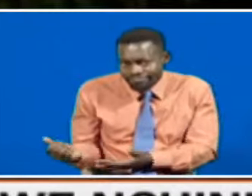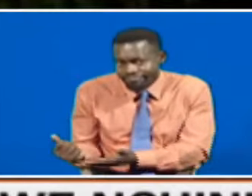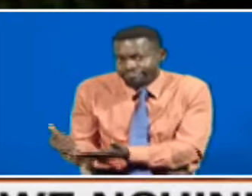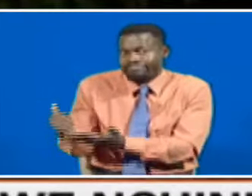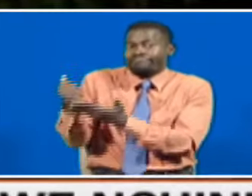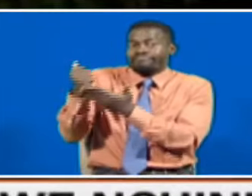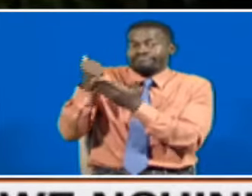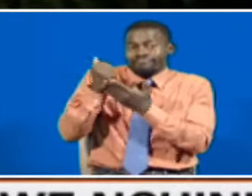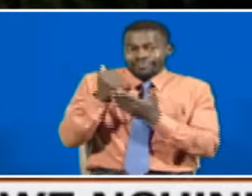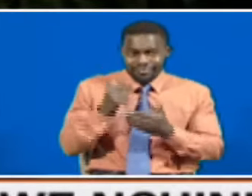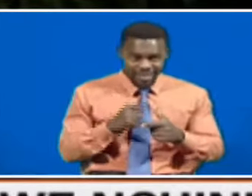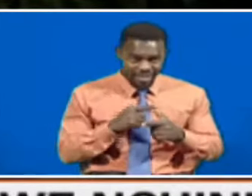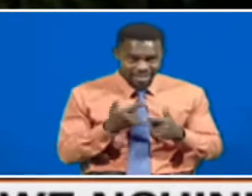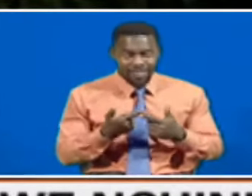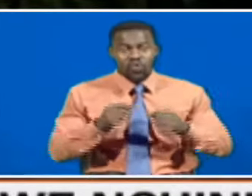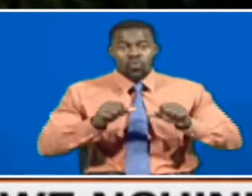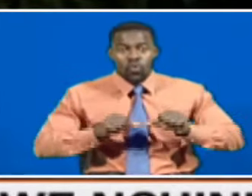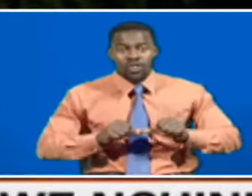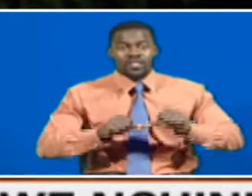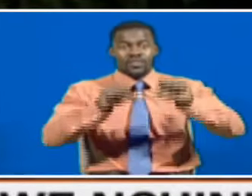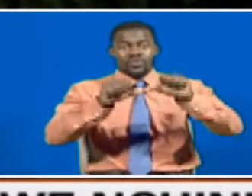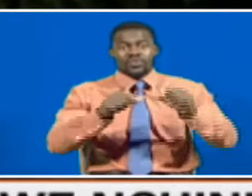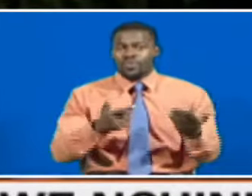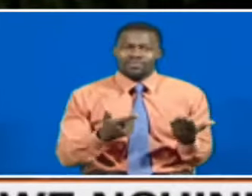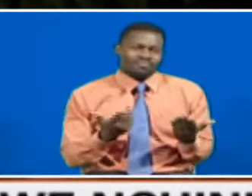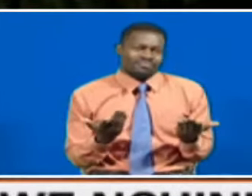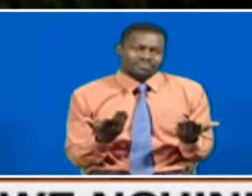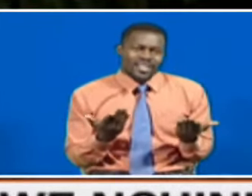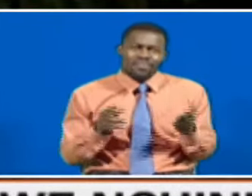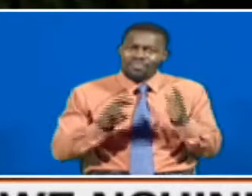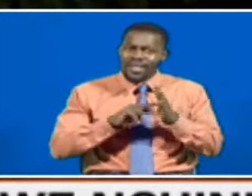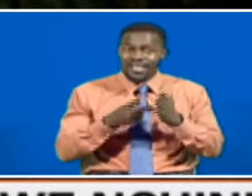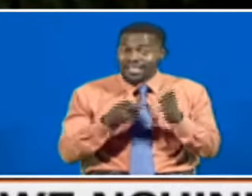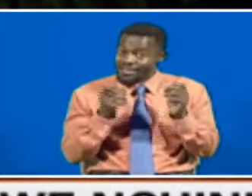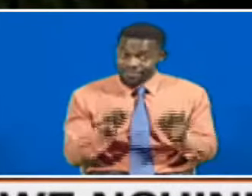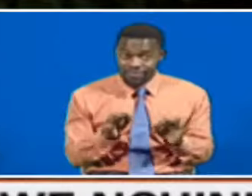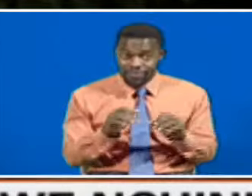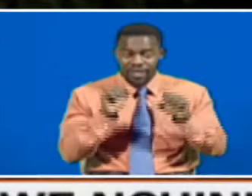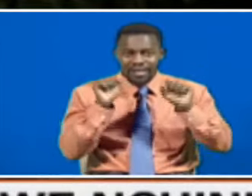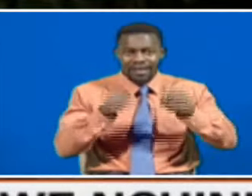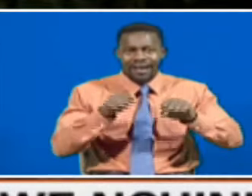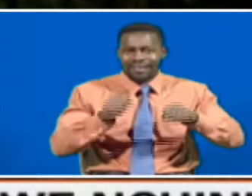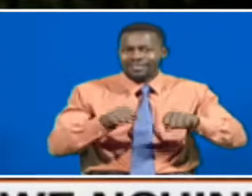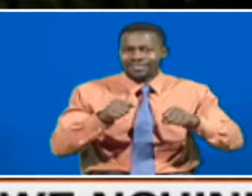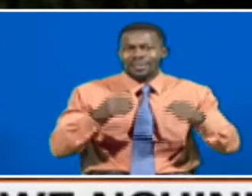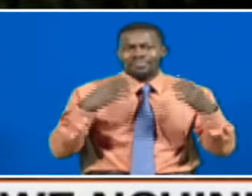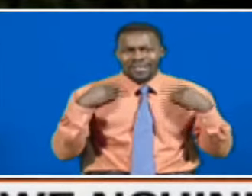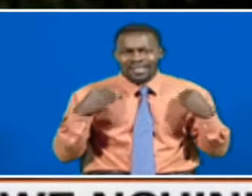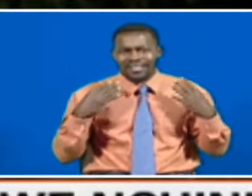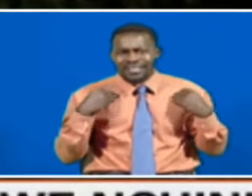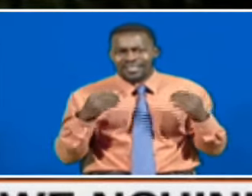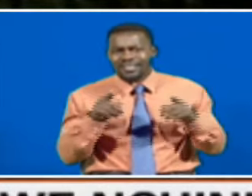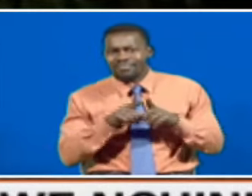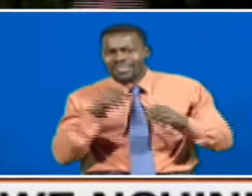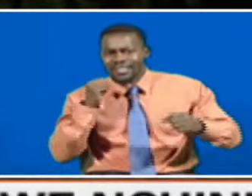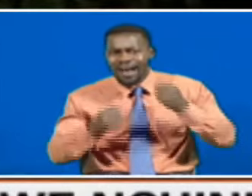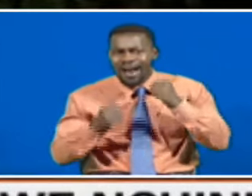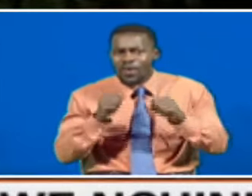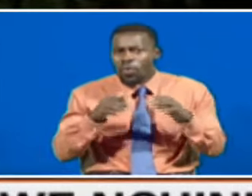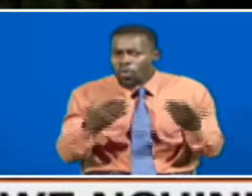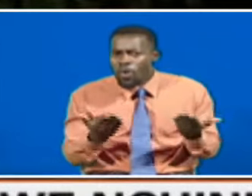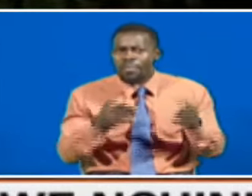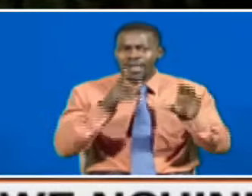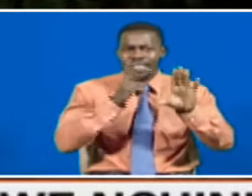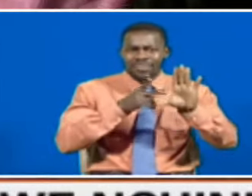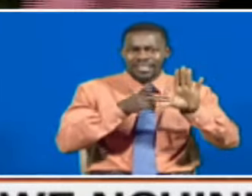80% ya bed occupancy in Kenya ni lifestyle diseases. Ndiyo. Kwa hivyo kama tunaweza kwenda kushiriki katika mbio ama kwa